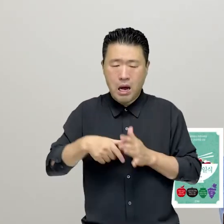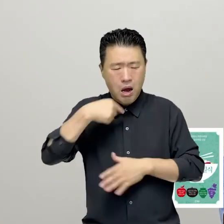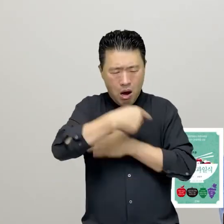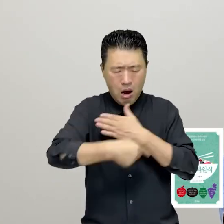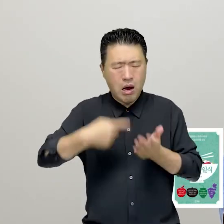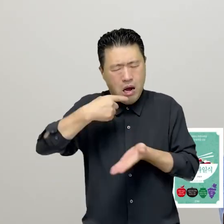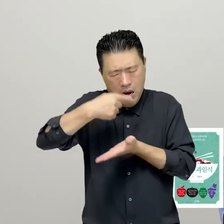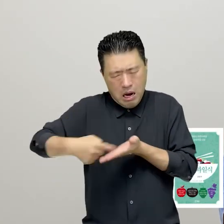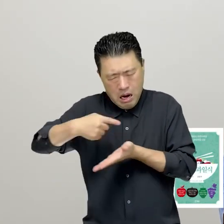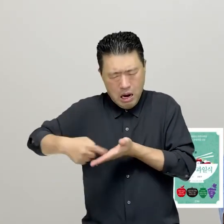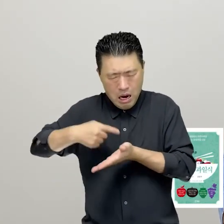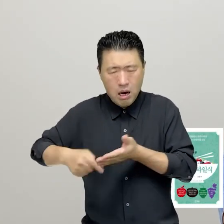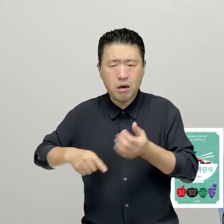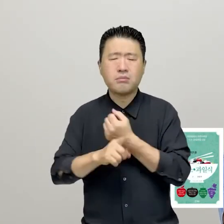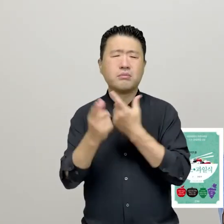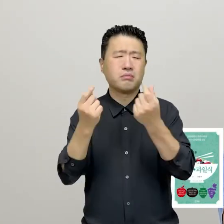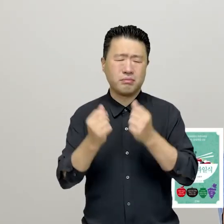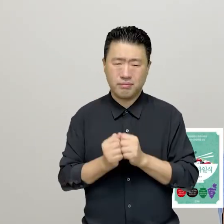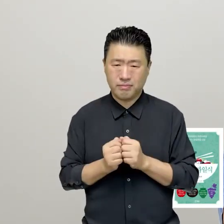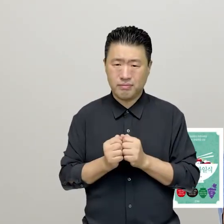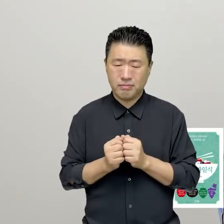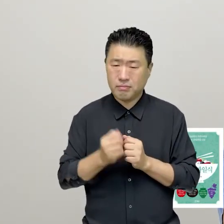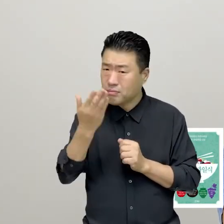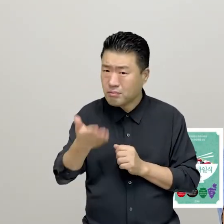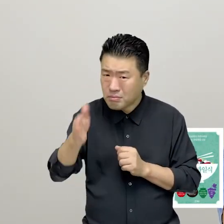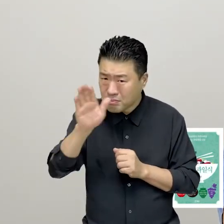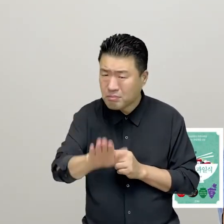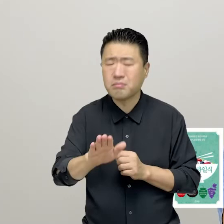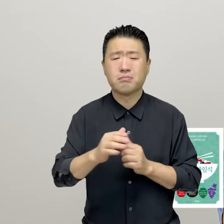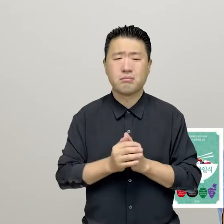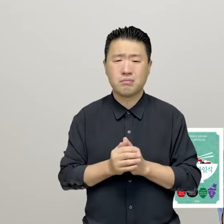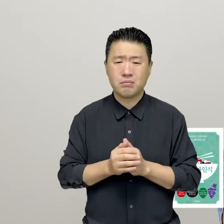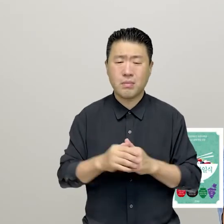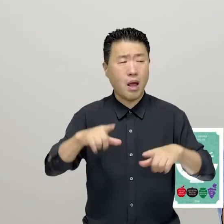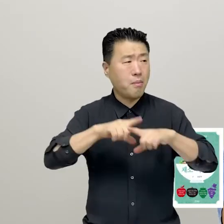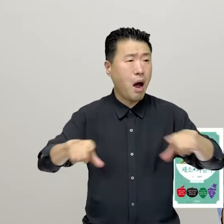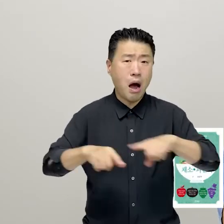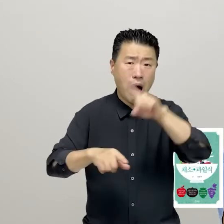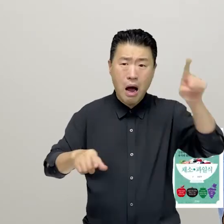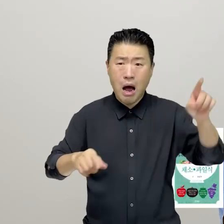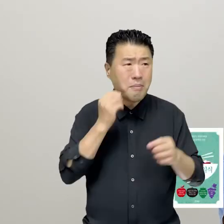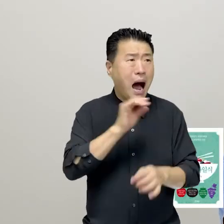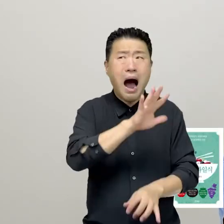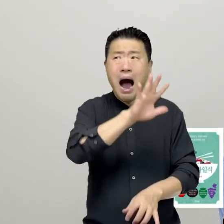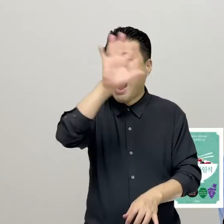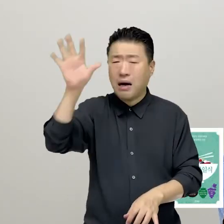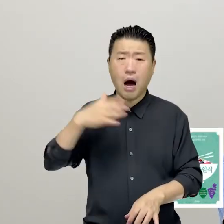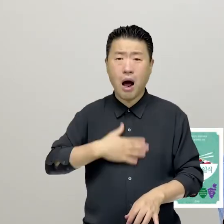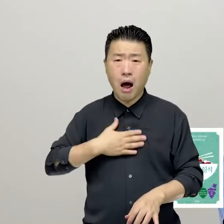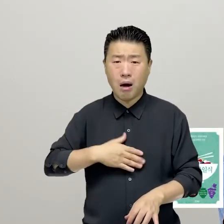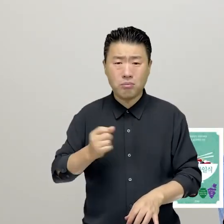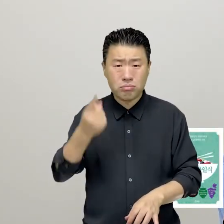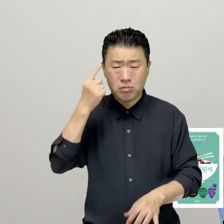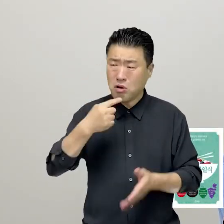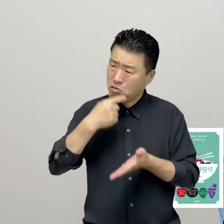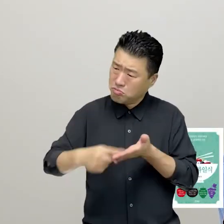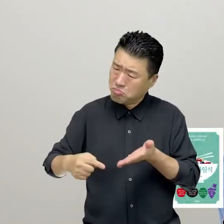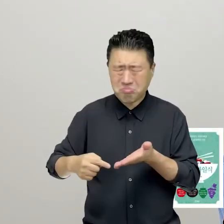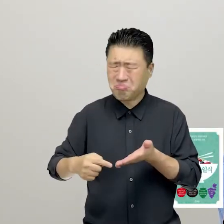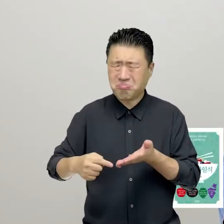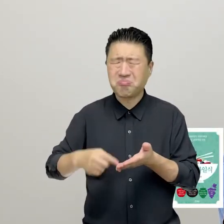때 인체에 많은 나쁜 영향을 준다는 겁니다. 하지만 너무 일상생활에 많이 퍼져 있기 때문에